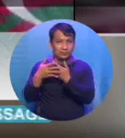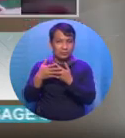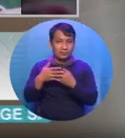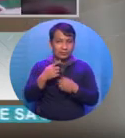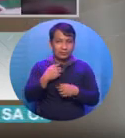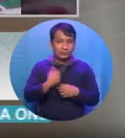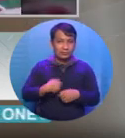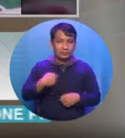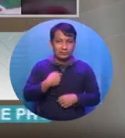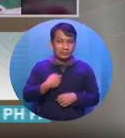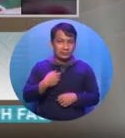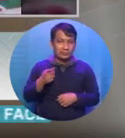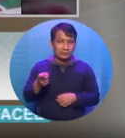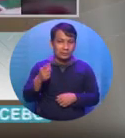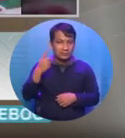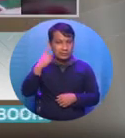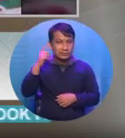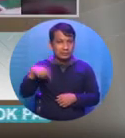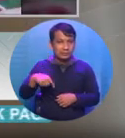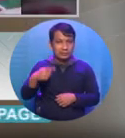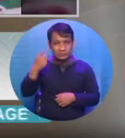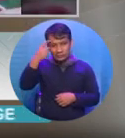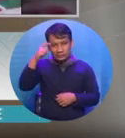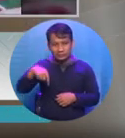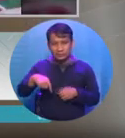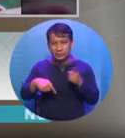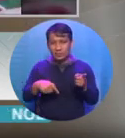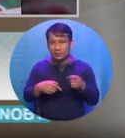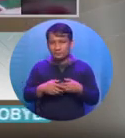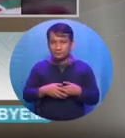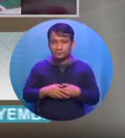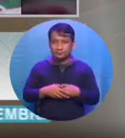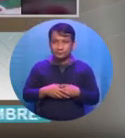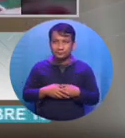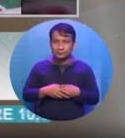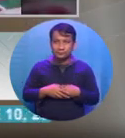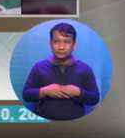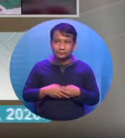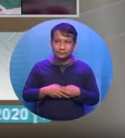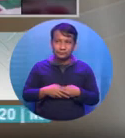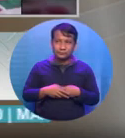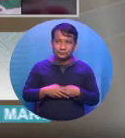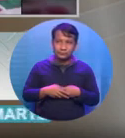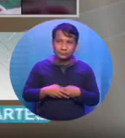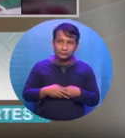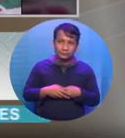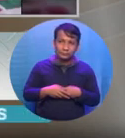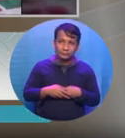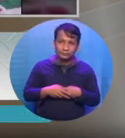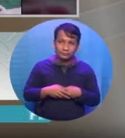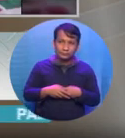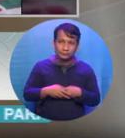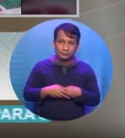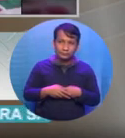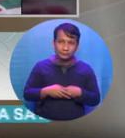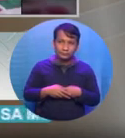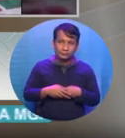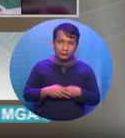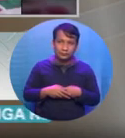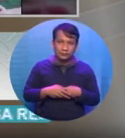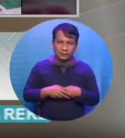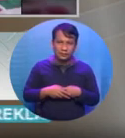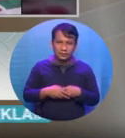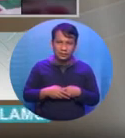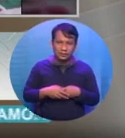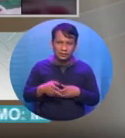niya? Ano, sir? May boyfriend, sabi niya, sa bandang uli. Ano